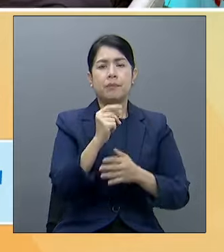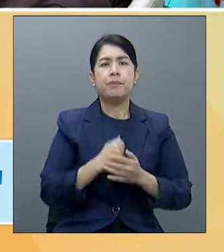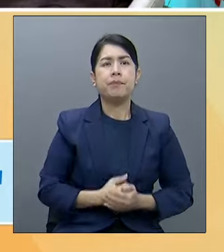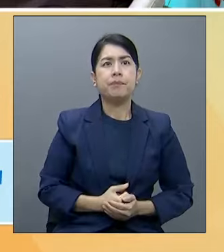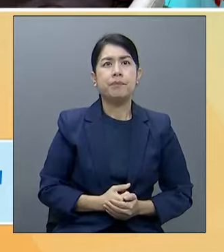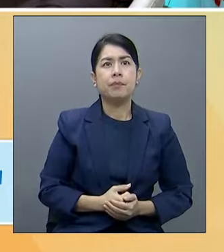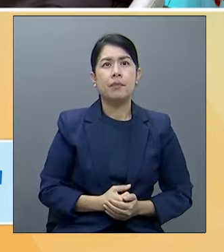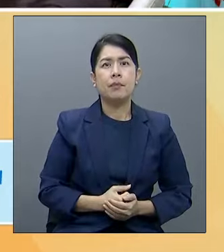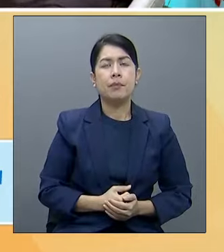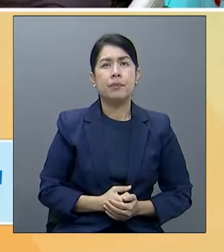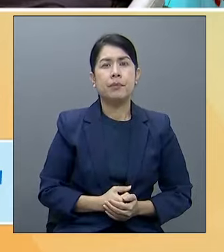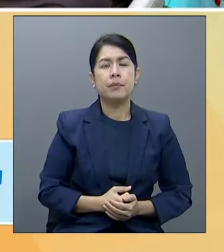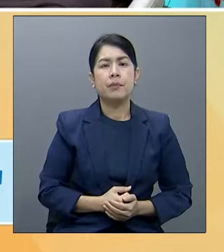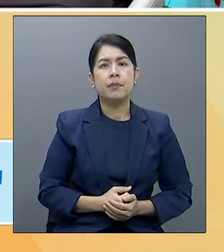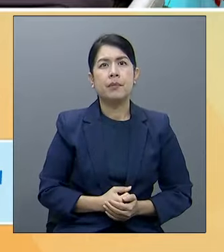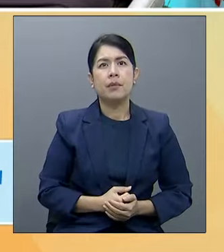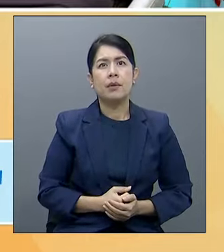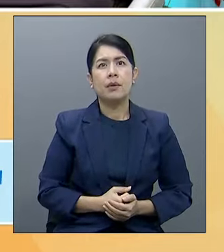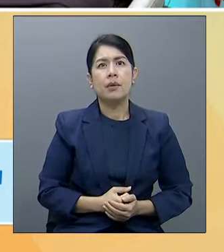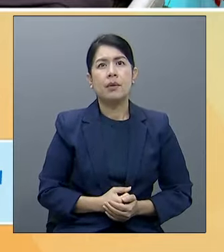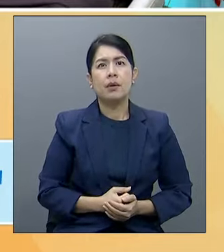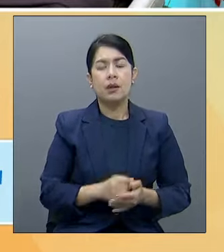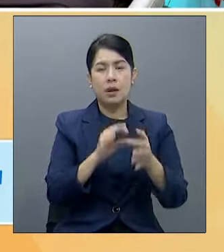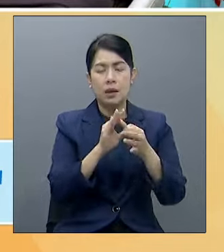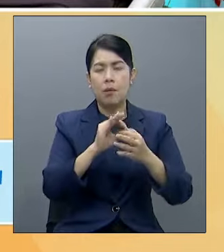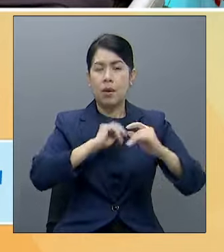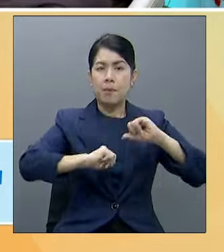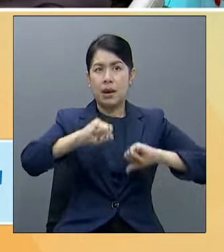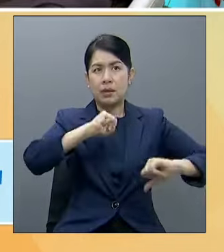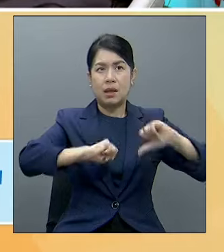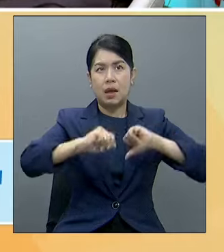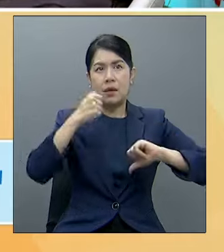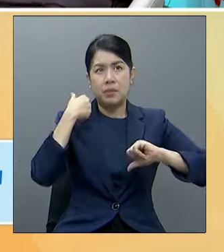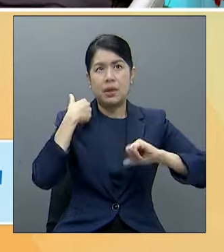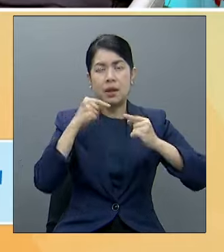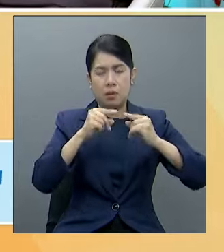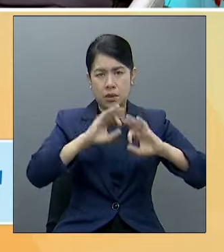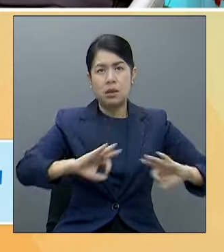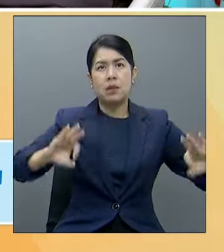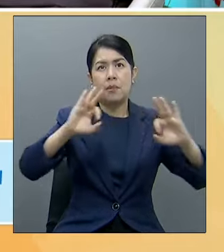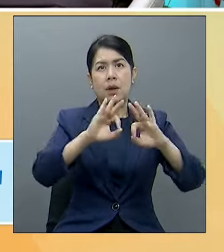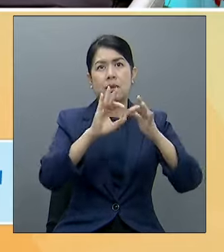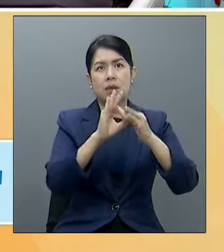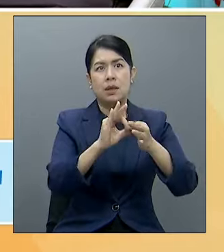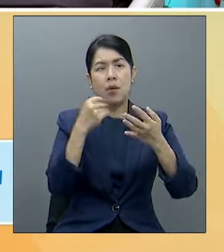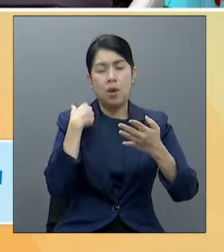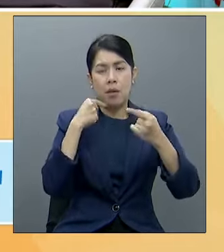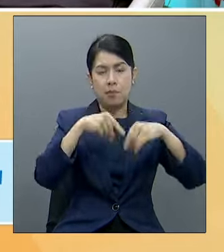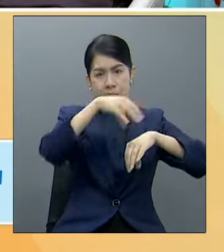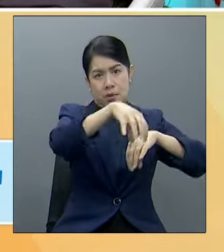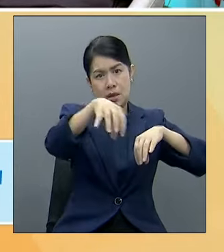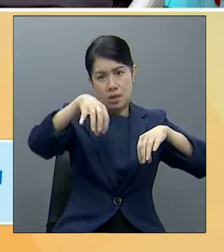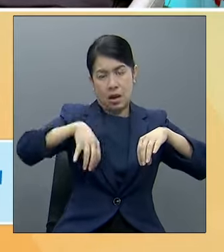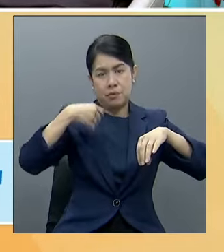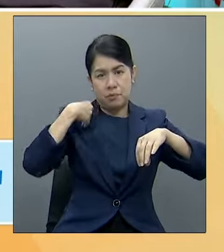ากเป็นลักษณะของการเล่นการโชว์แต่อีกมุมหนึ่งอ่ะมันคือพื้นที่ของสถานประกอบการของ